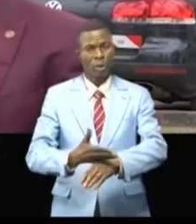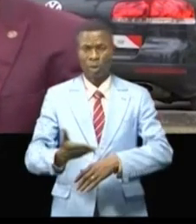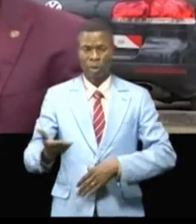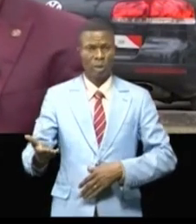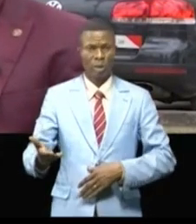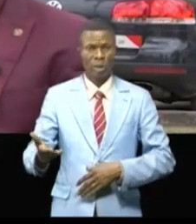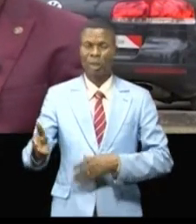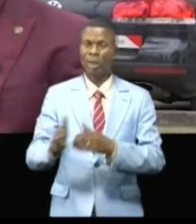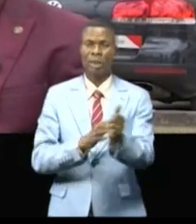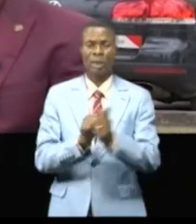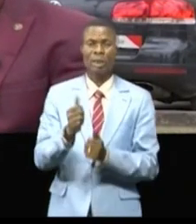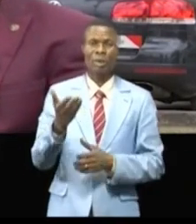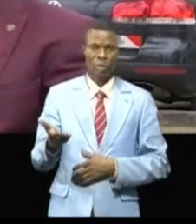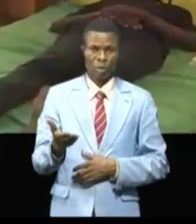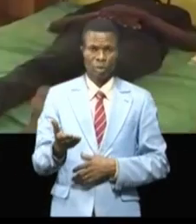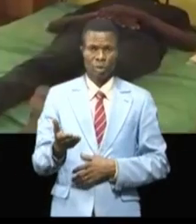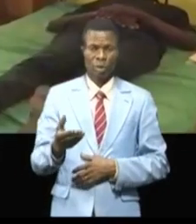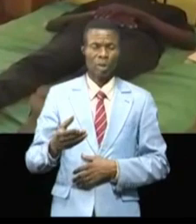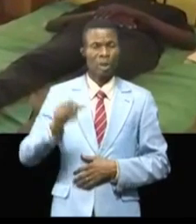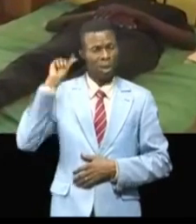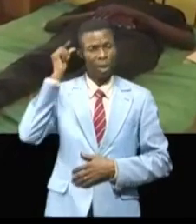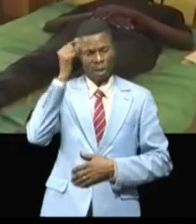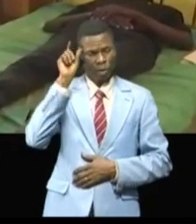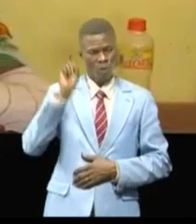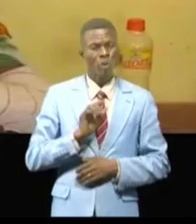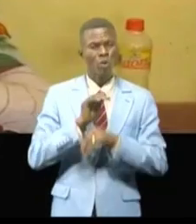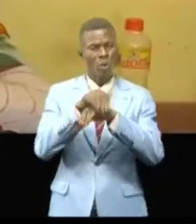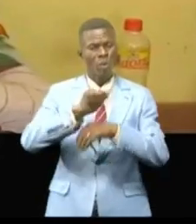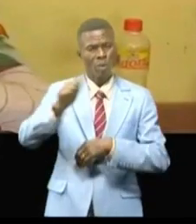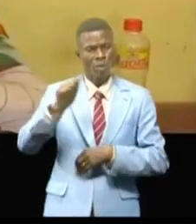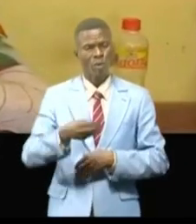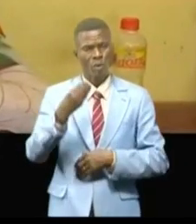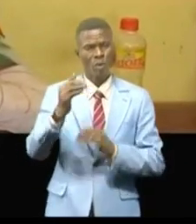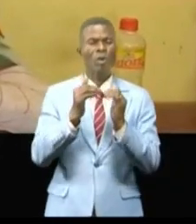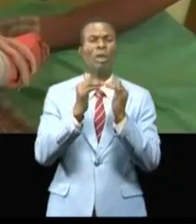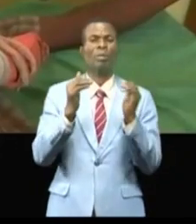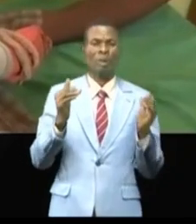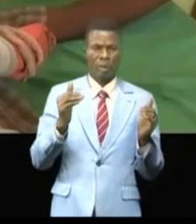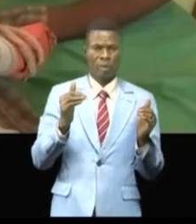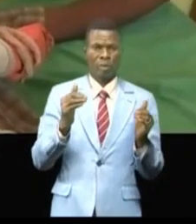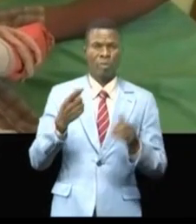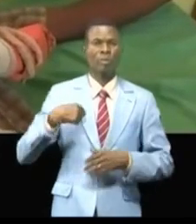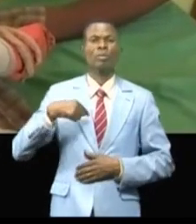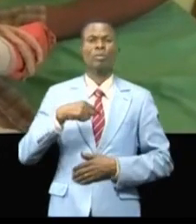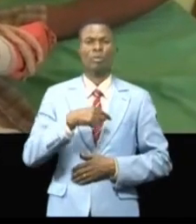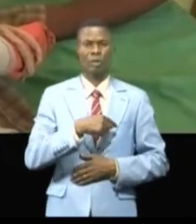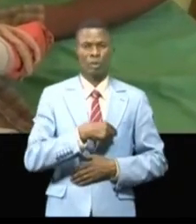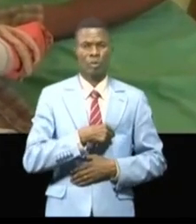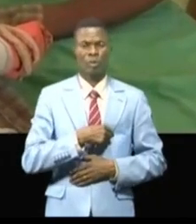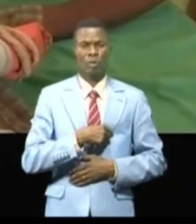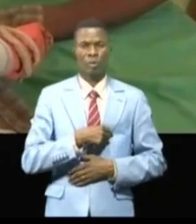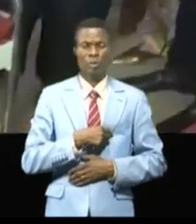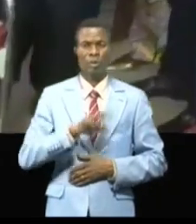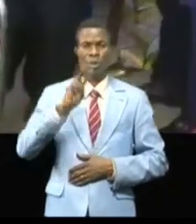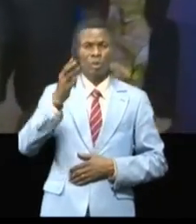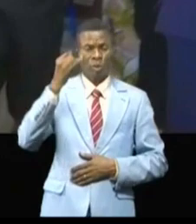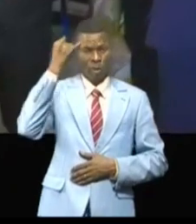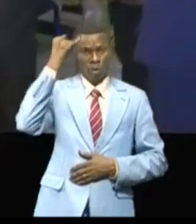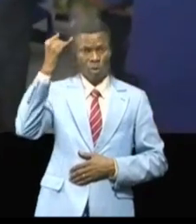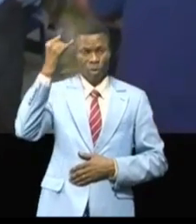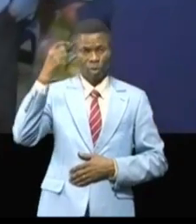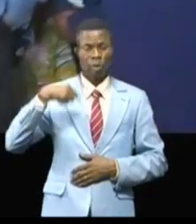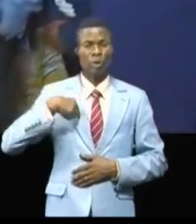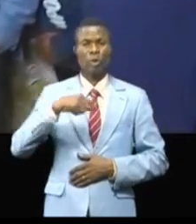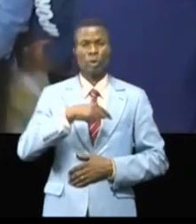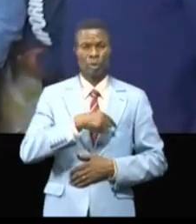totalement désarticulés. Il faut que le gouvernement intervienne pour remettre la paix. Et nous, en troisième position, nous